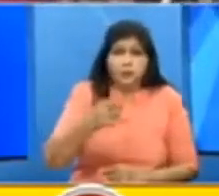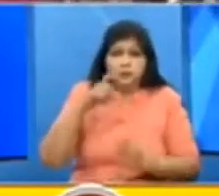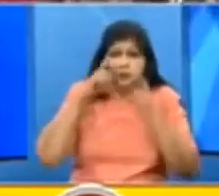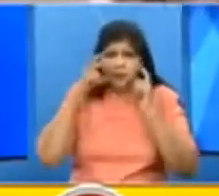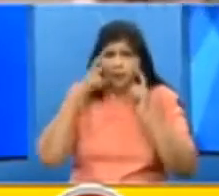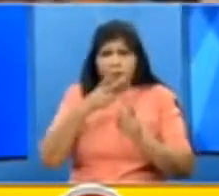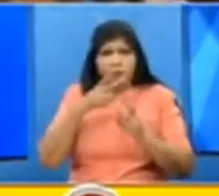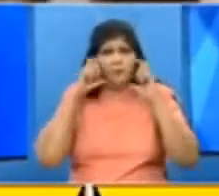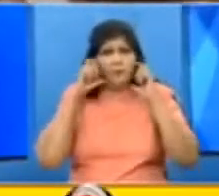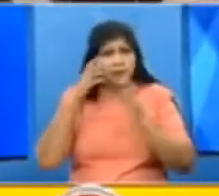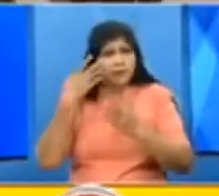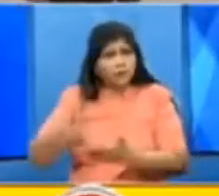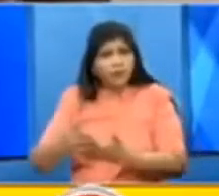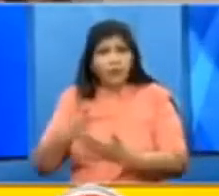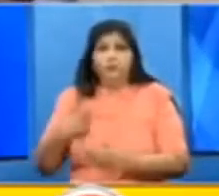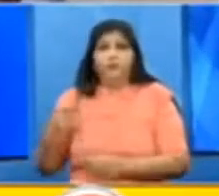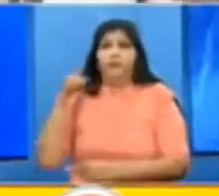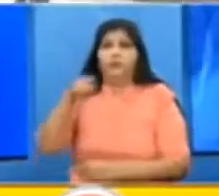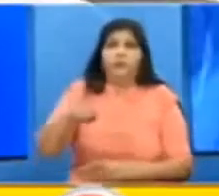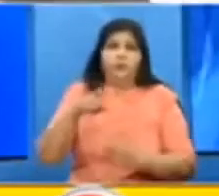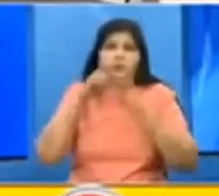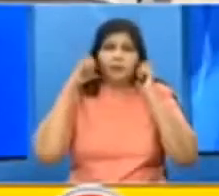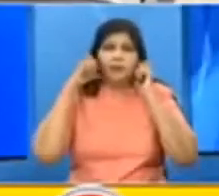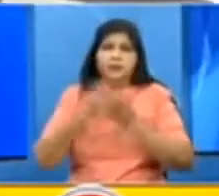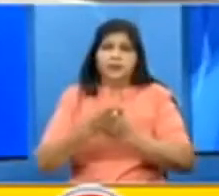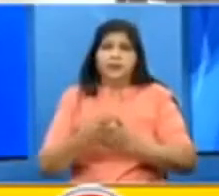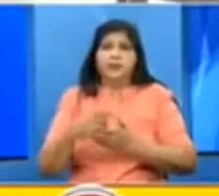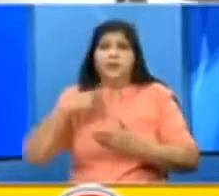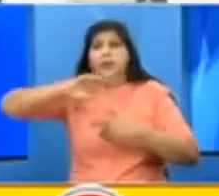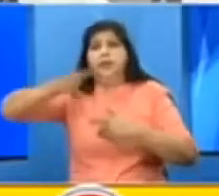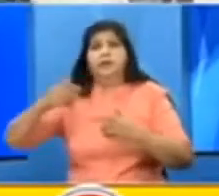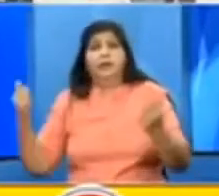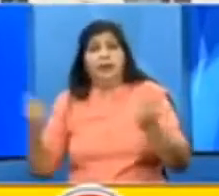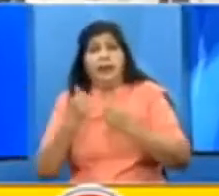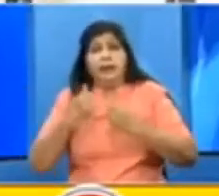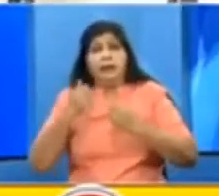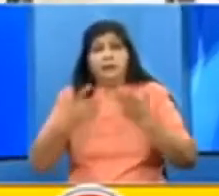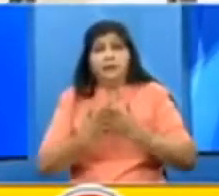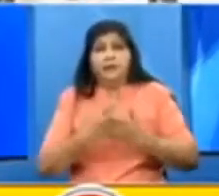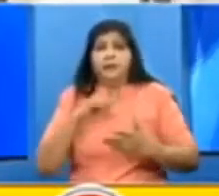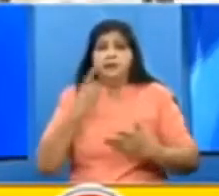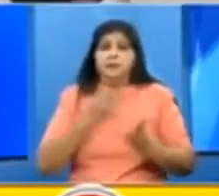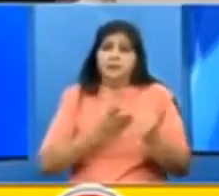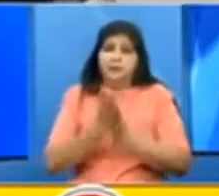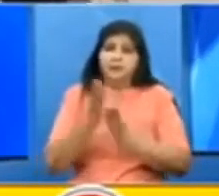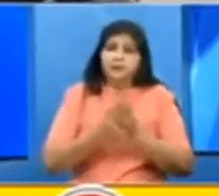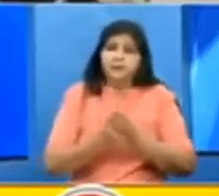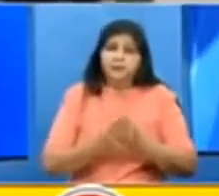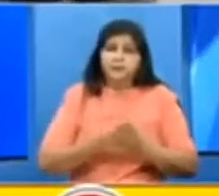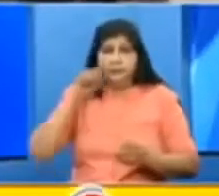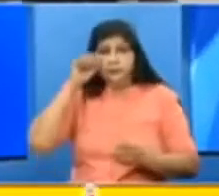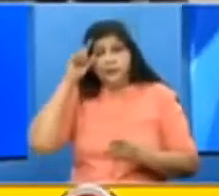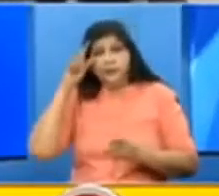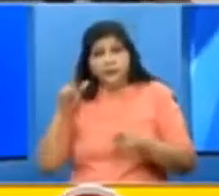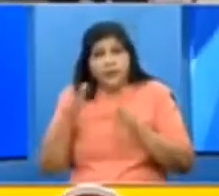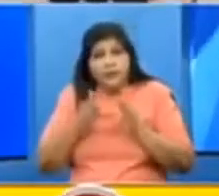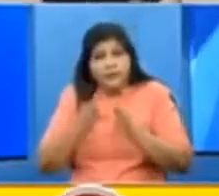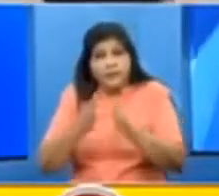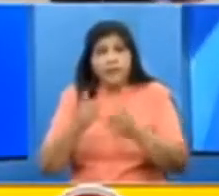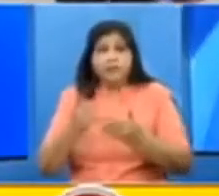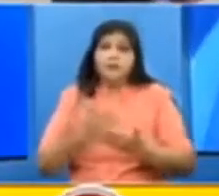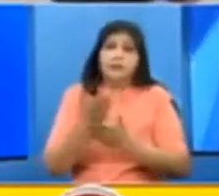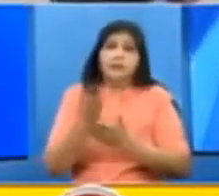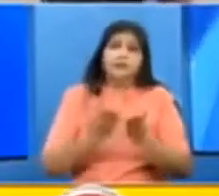एक तरफ हमें कोरोना के खिलाफ लड़ाई को पूरी सजगता और सतर्कता के साथ लड़ना